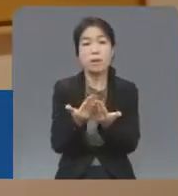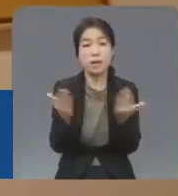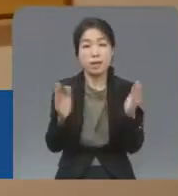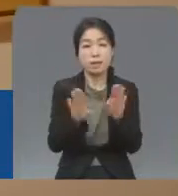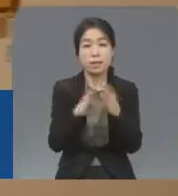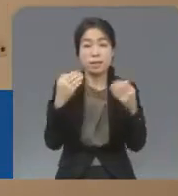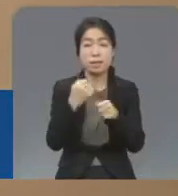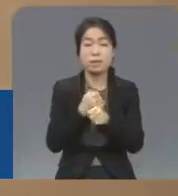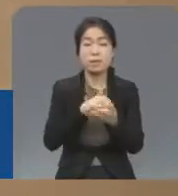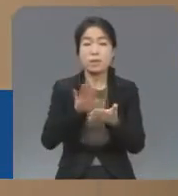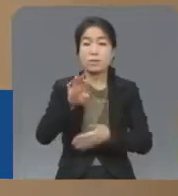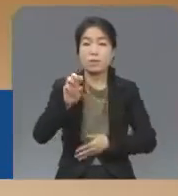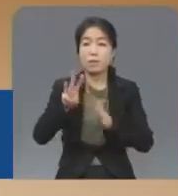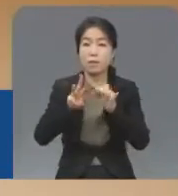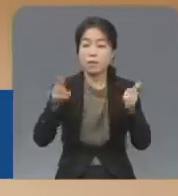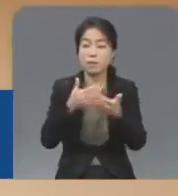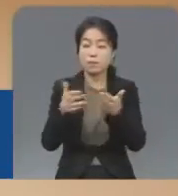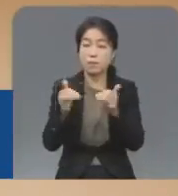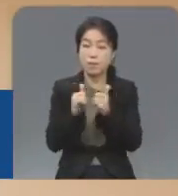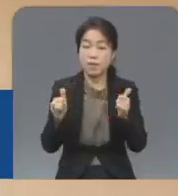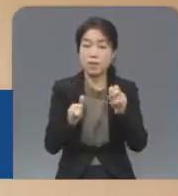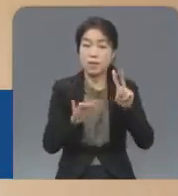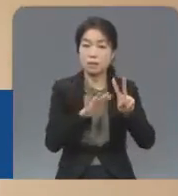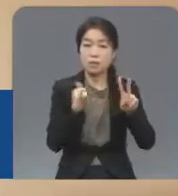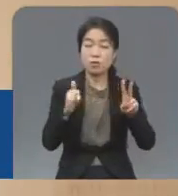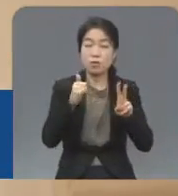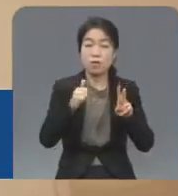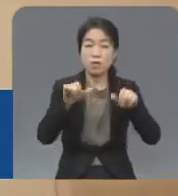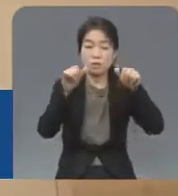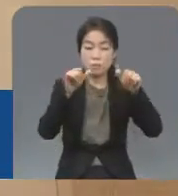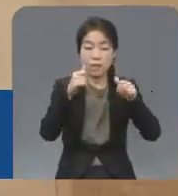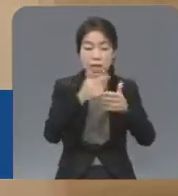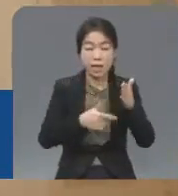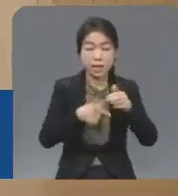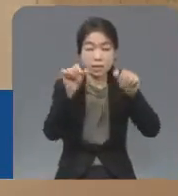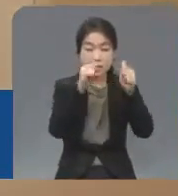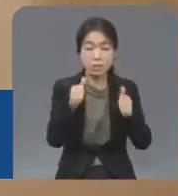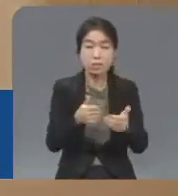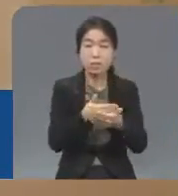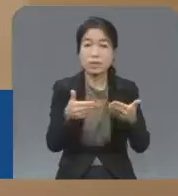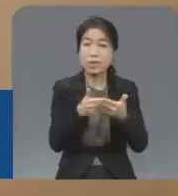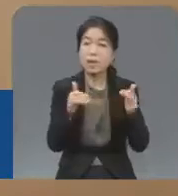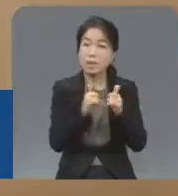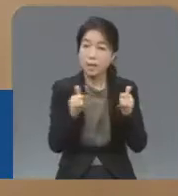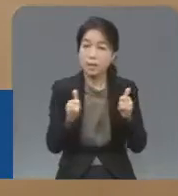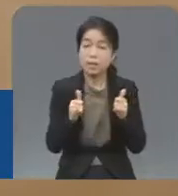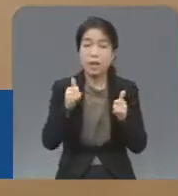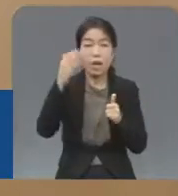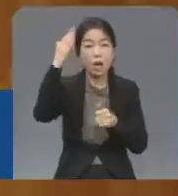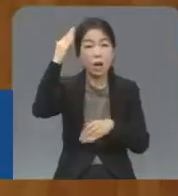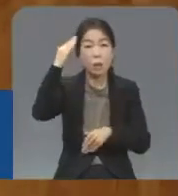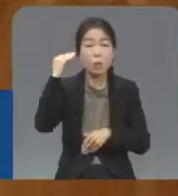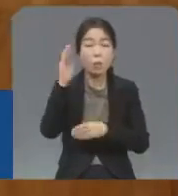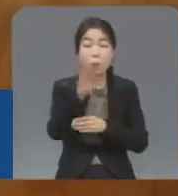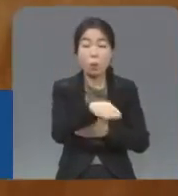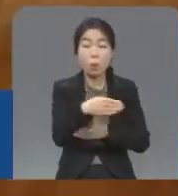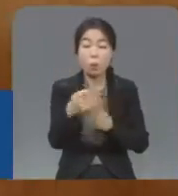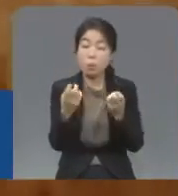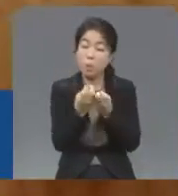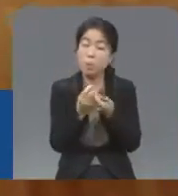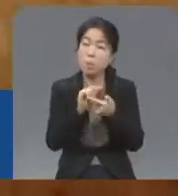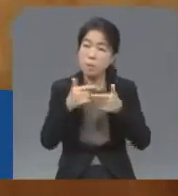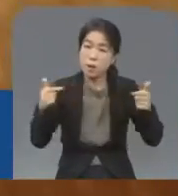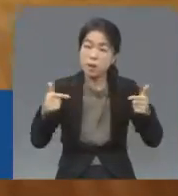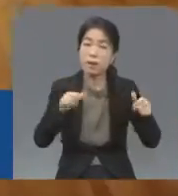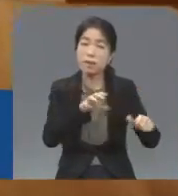전시에는 43명의 현대 민화 작가와 2명의 강진 청자 작가가 참여했고, 먹의 번짐을 활용하거나 몰골법 등